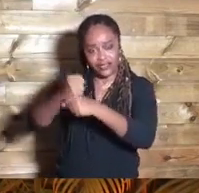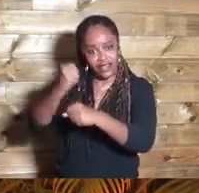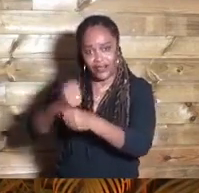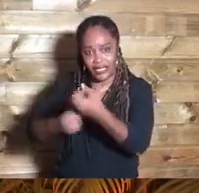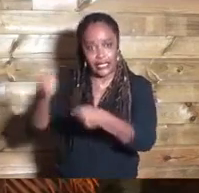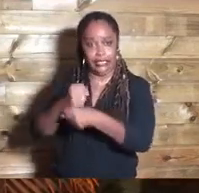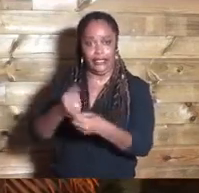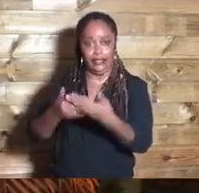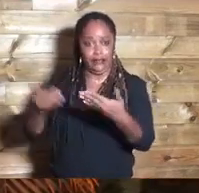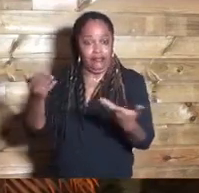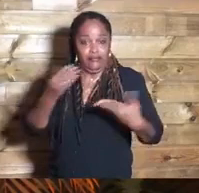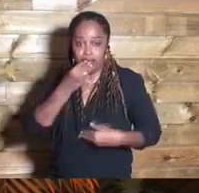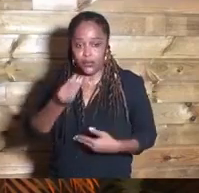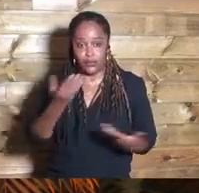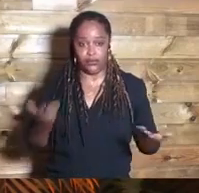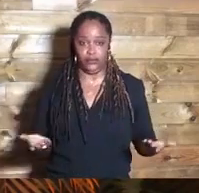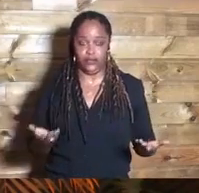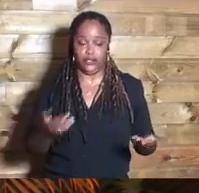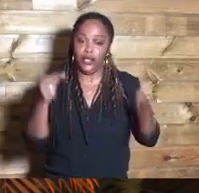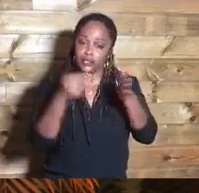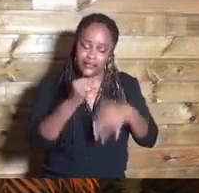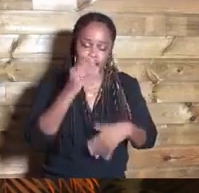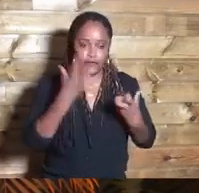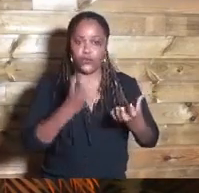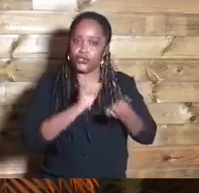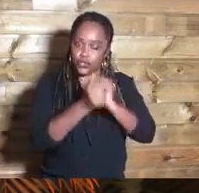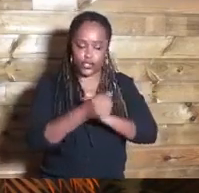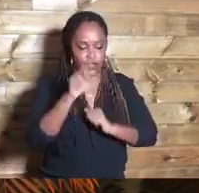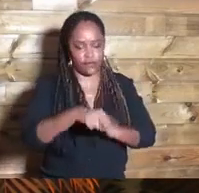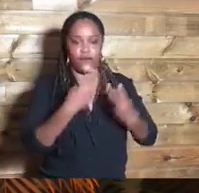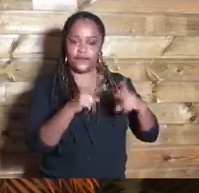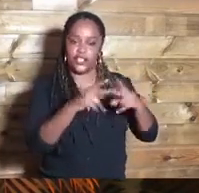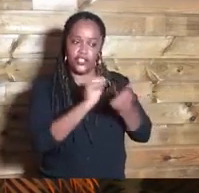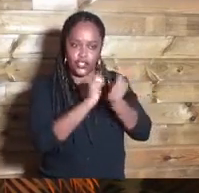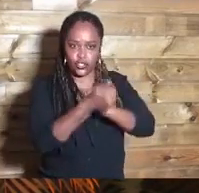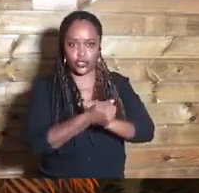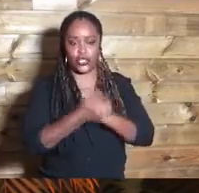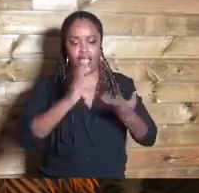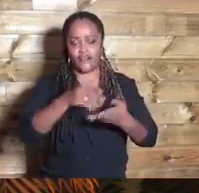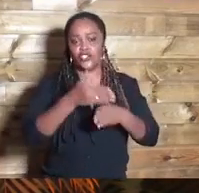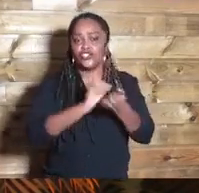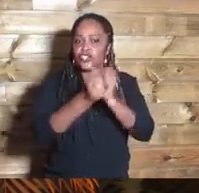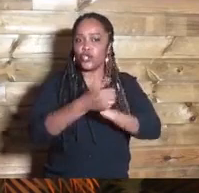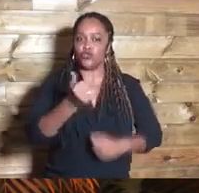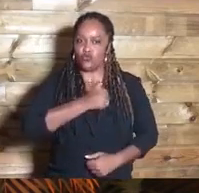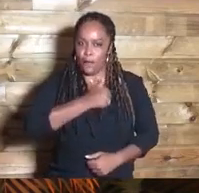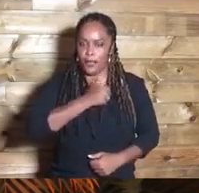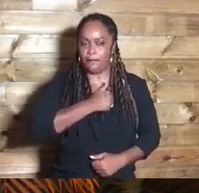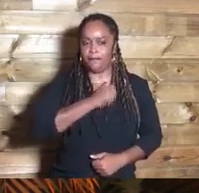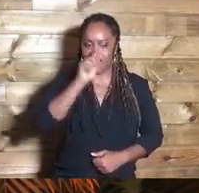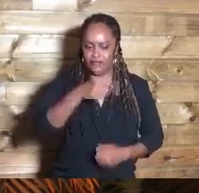ton pays, commence par changer ta rue, ton quartier, ta ville. Mais surtout, commence par te changer toi-même. Si nous voulons construire un pays, il nous faut